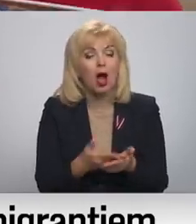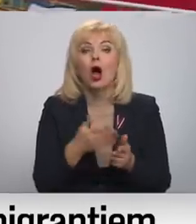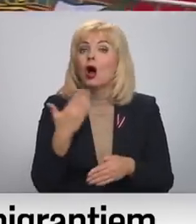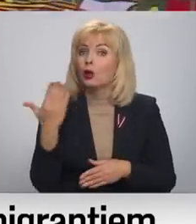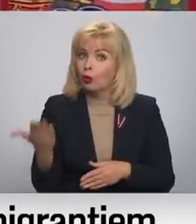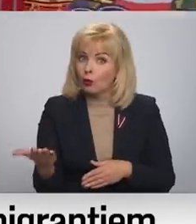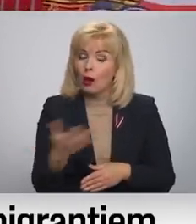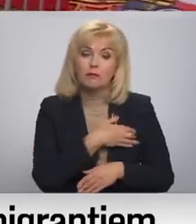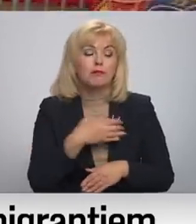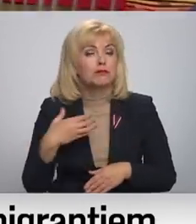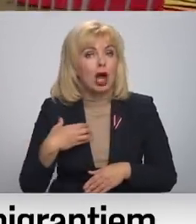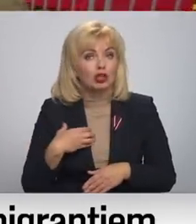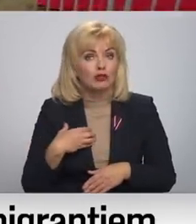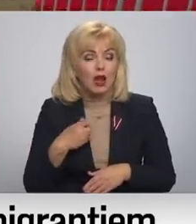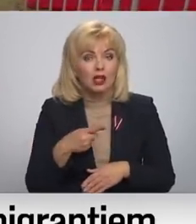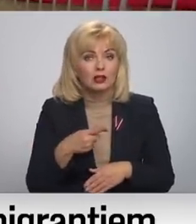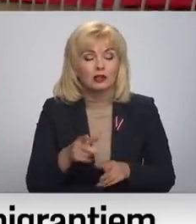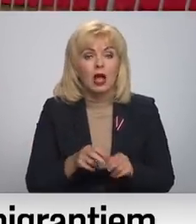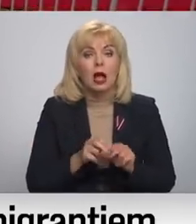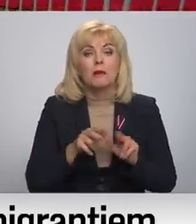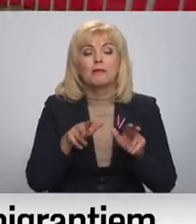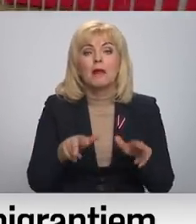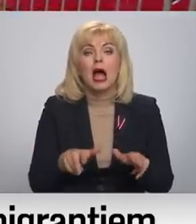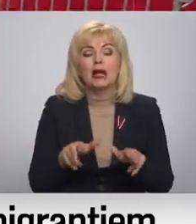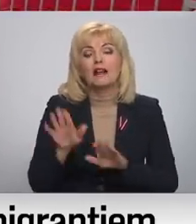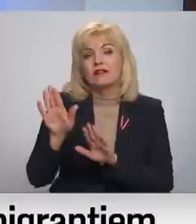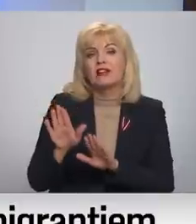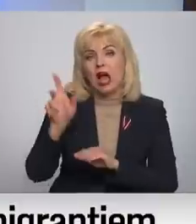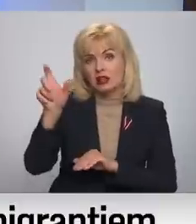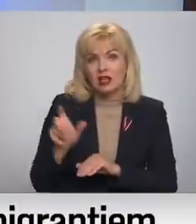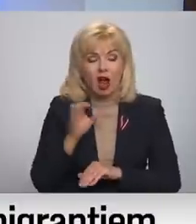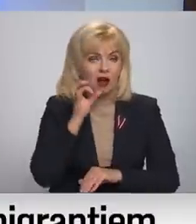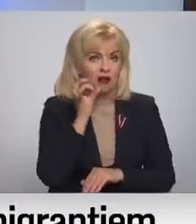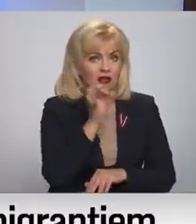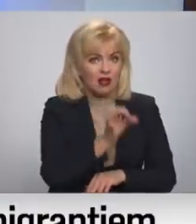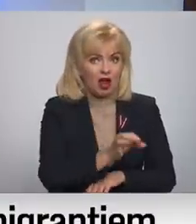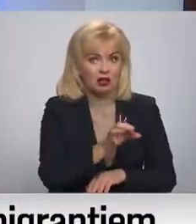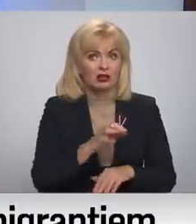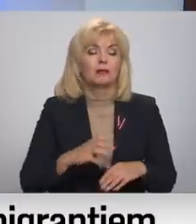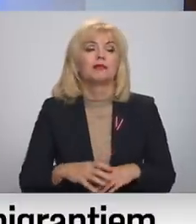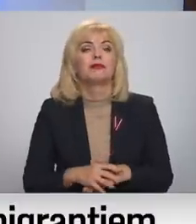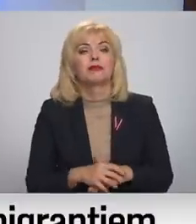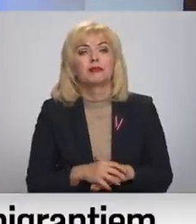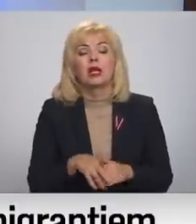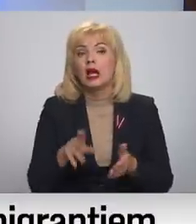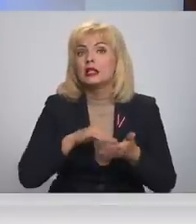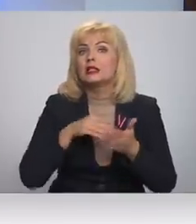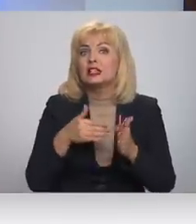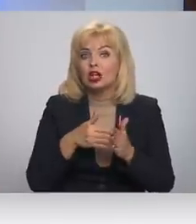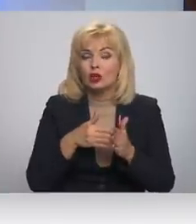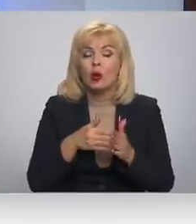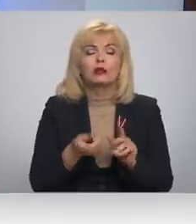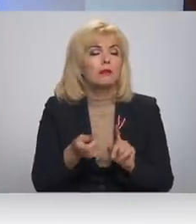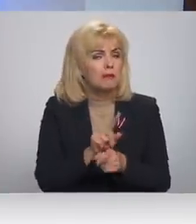lūk pašvaldības mēra vietnieka teiktais par šo. Well, the situation is changing all the time. Situācija visu